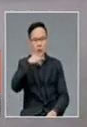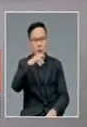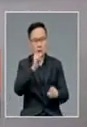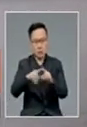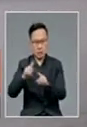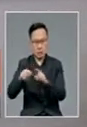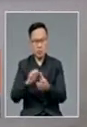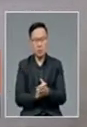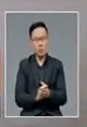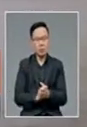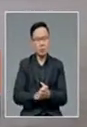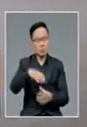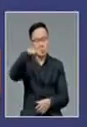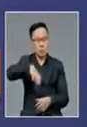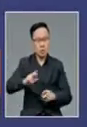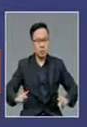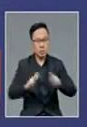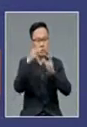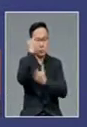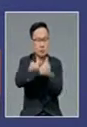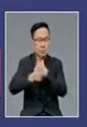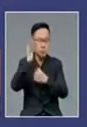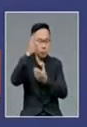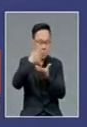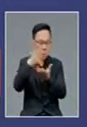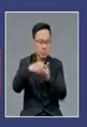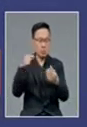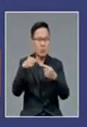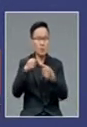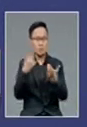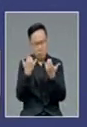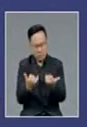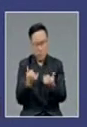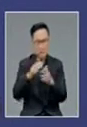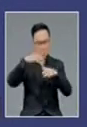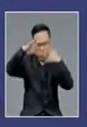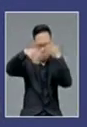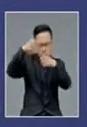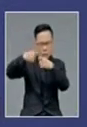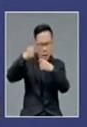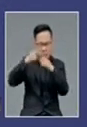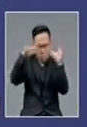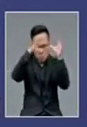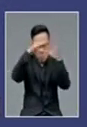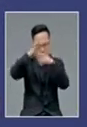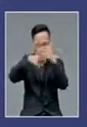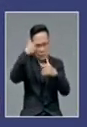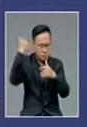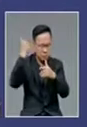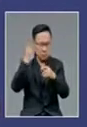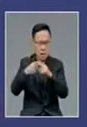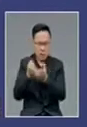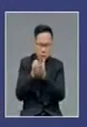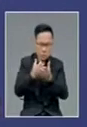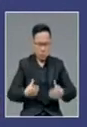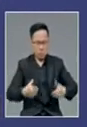ฆษกกระทรวงต่างประเทศจีนบอกว่าสภาพอากาศเนี่ยไม่เอื้อต่อการค้นหาและช่วยชีวิตลูกเรือและจนถึงตอนนี้ยังไม่มีสัญญาณการรอดชีวิต